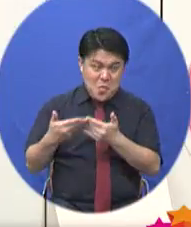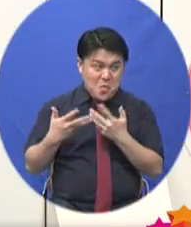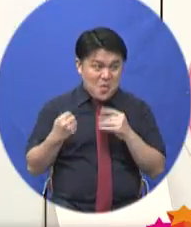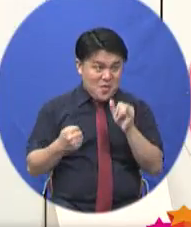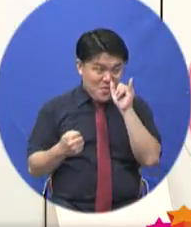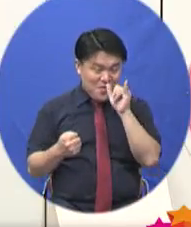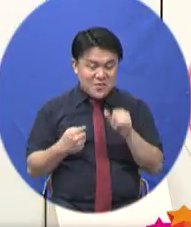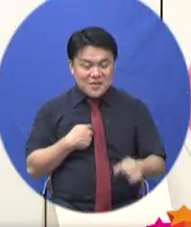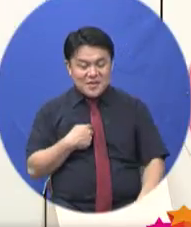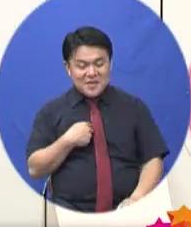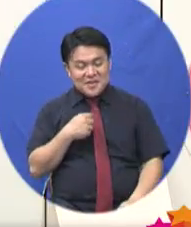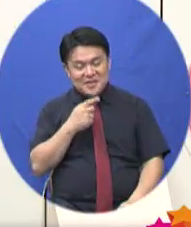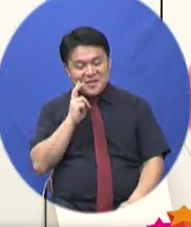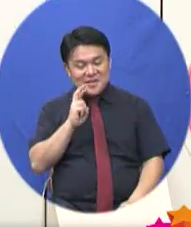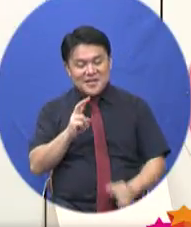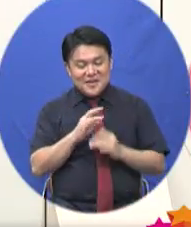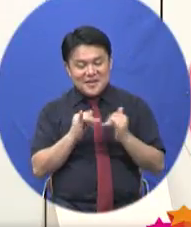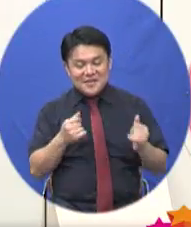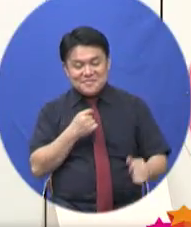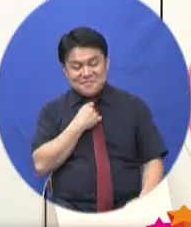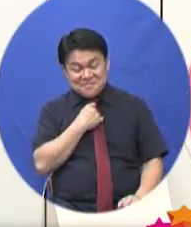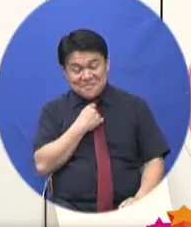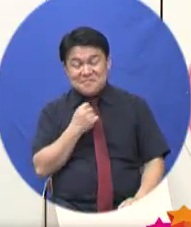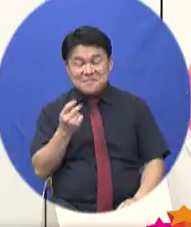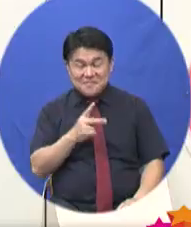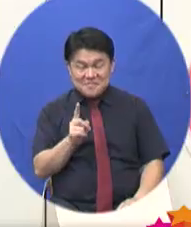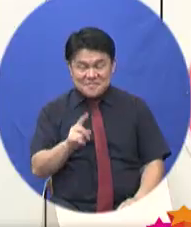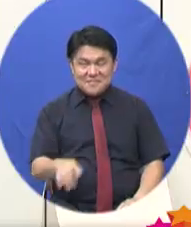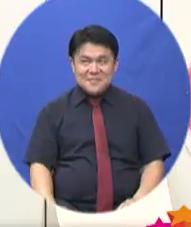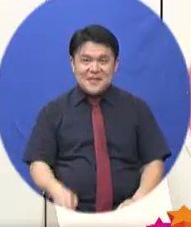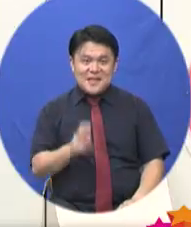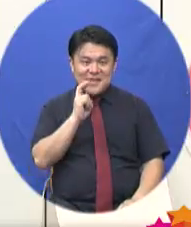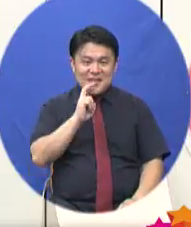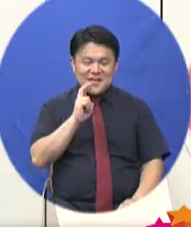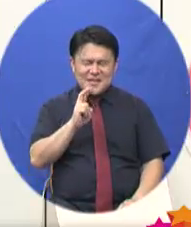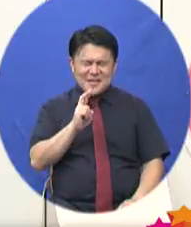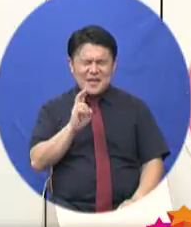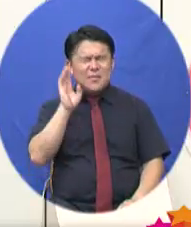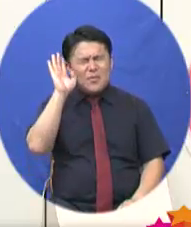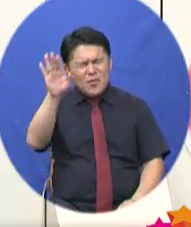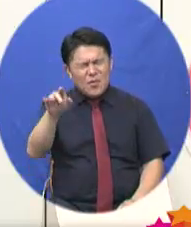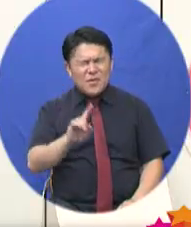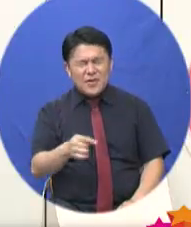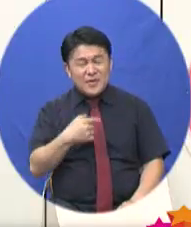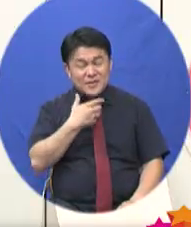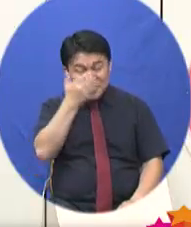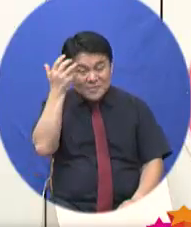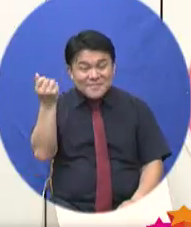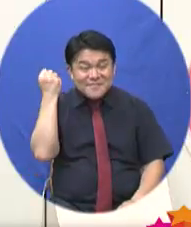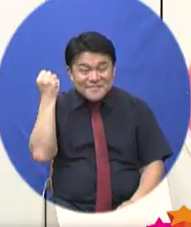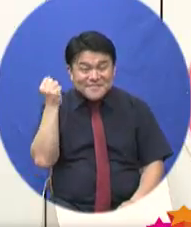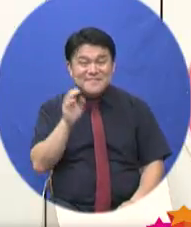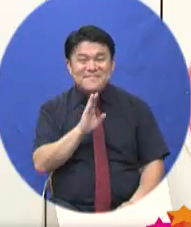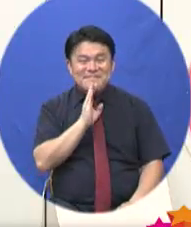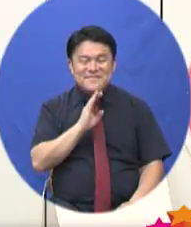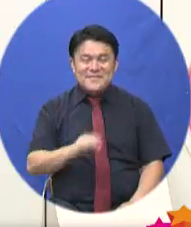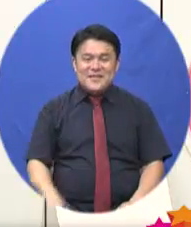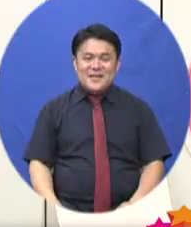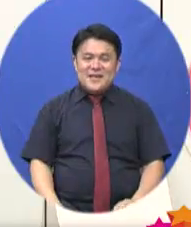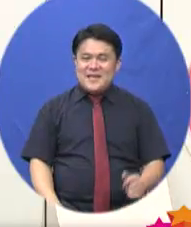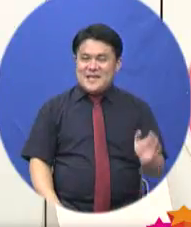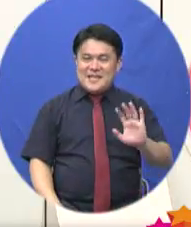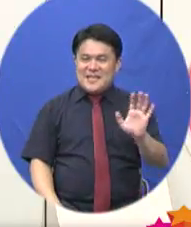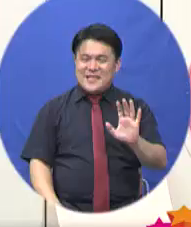노래 많이 하신 분들은 네. 가수가 되고 싶고 네. 또 가수가 하고 싶고 그런 꿈은 가지고 있었을 그렇죠, 겁니다. 예.